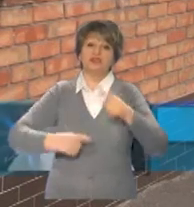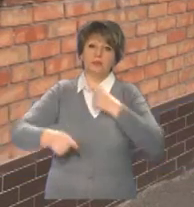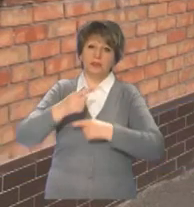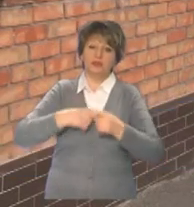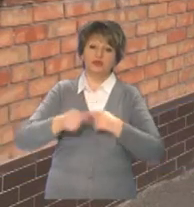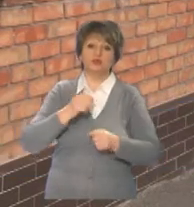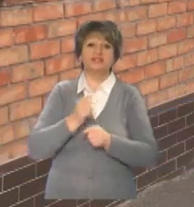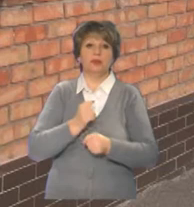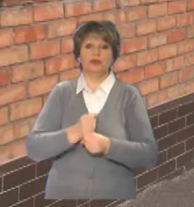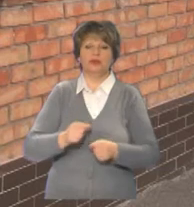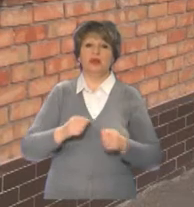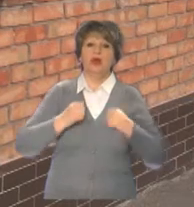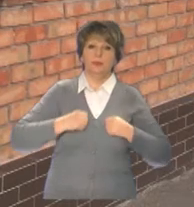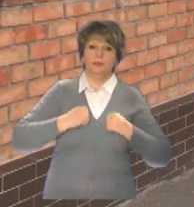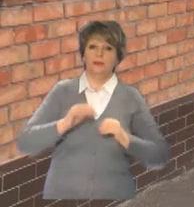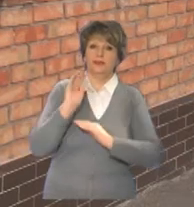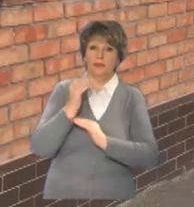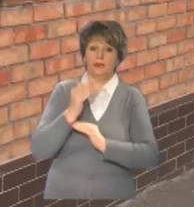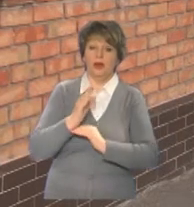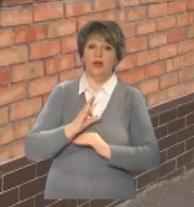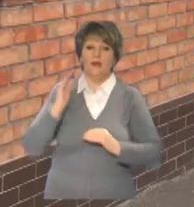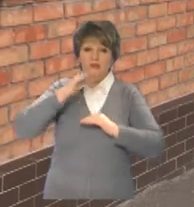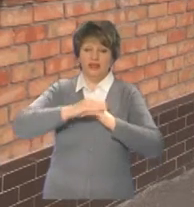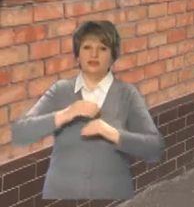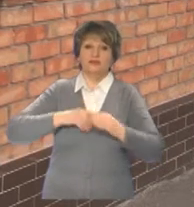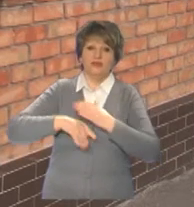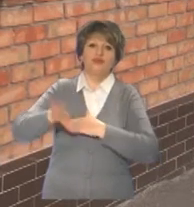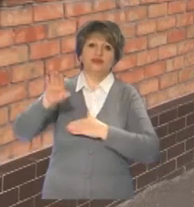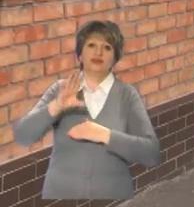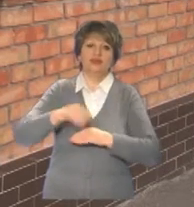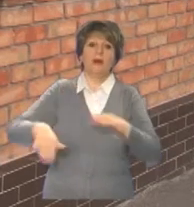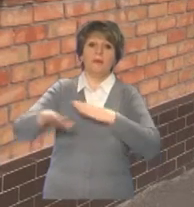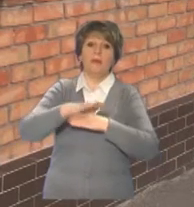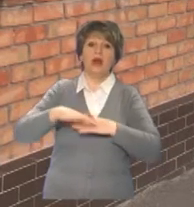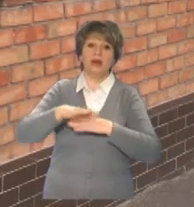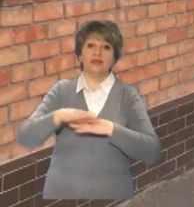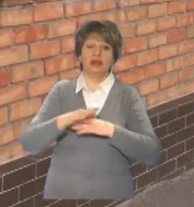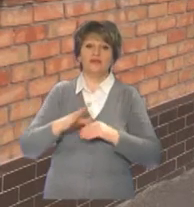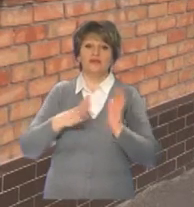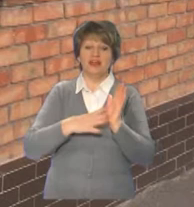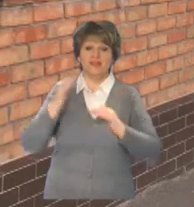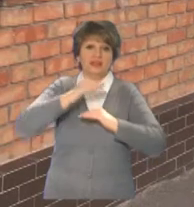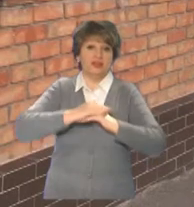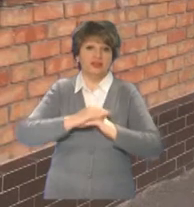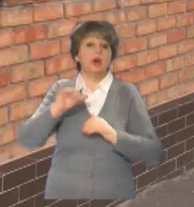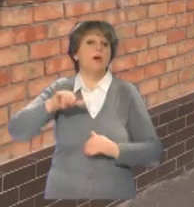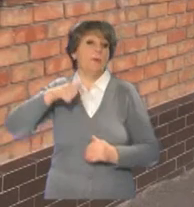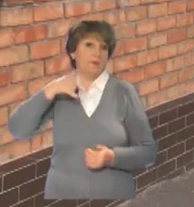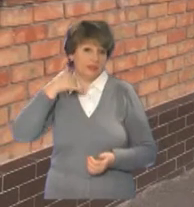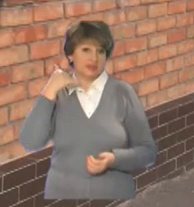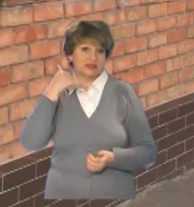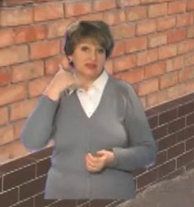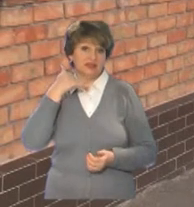покупав дитину. 10:30, в 9 вискочив на Майдан, наділа йому хрестик, 10:30 вже не було. А він перезвонив